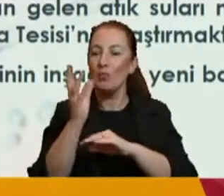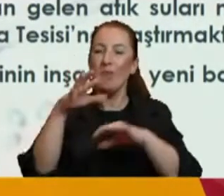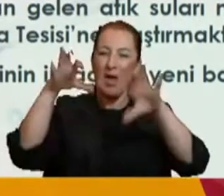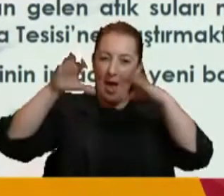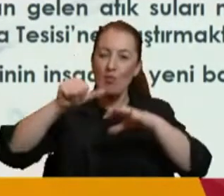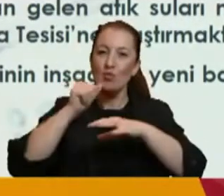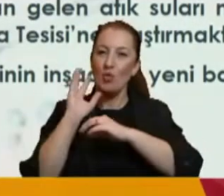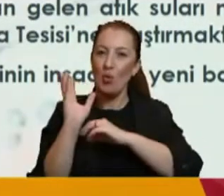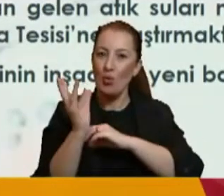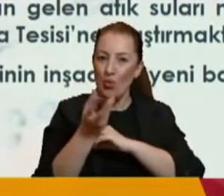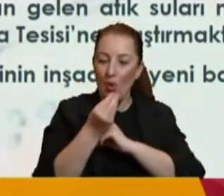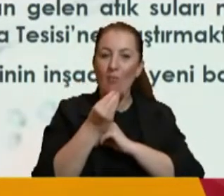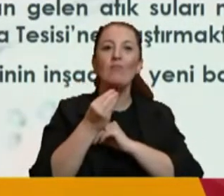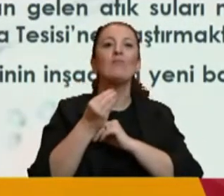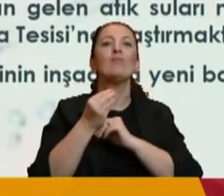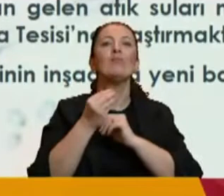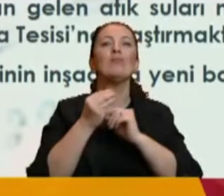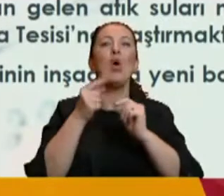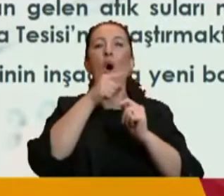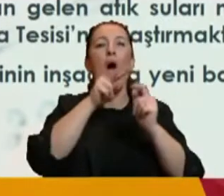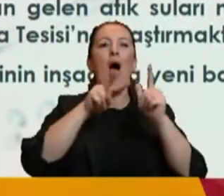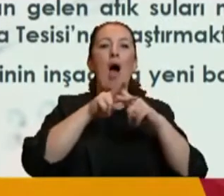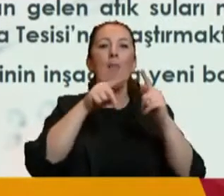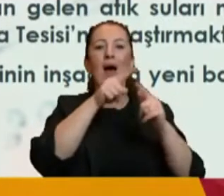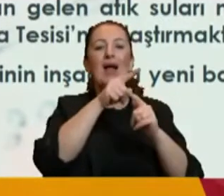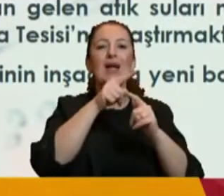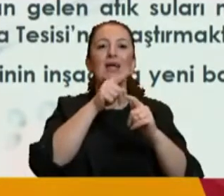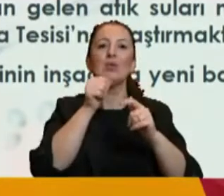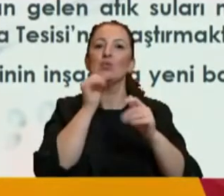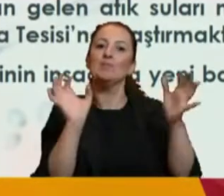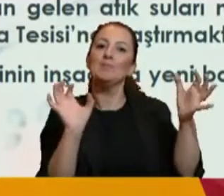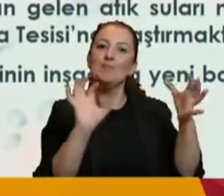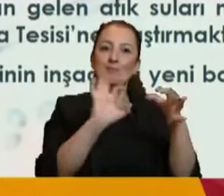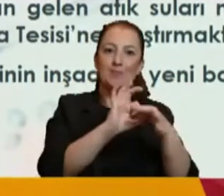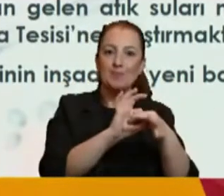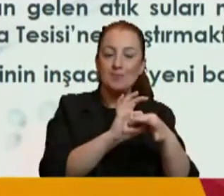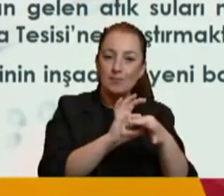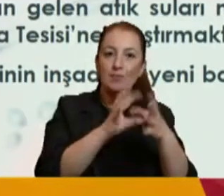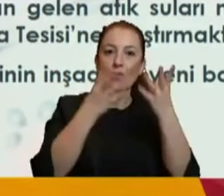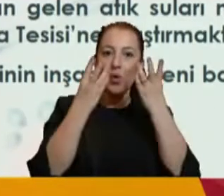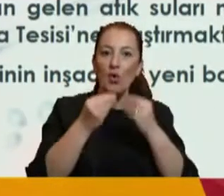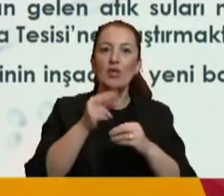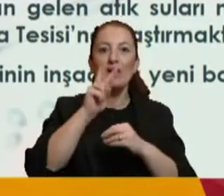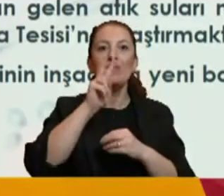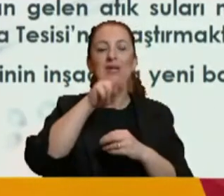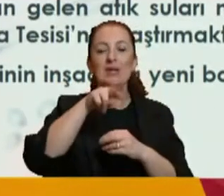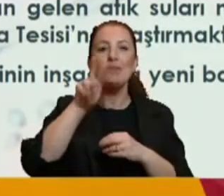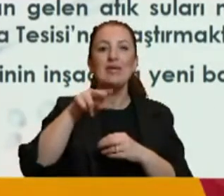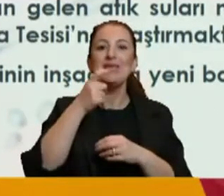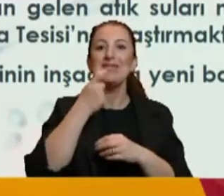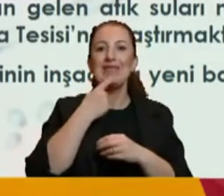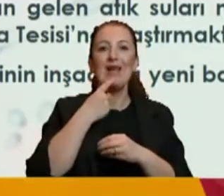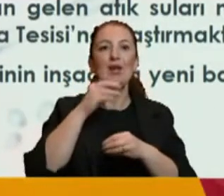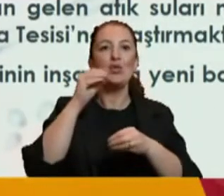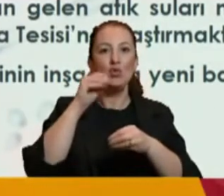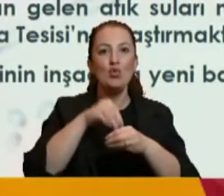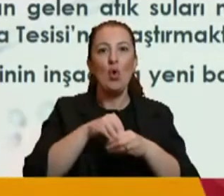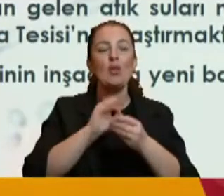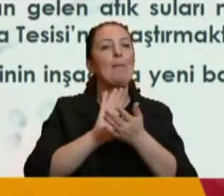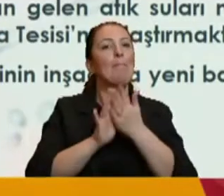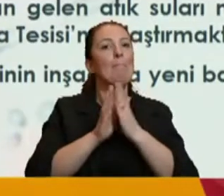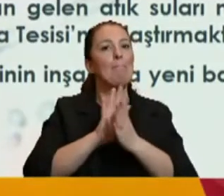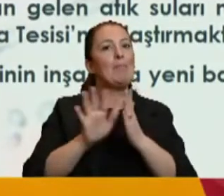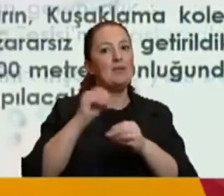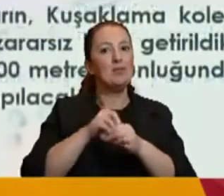Ambar Ataköy ileri Biyolojik atıksu arıtma tesisine ulaştıracak bunu da 2022 yılı sonunda tamamlanması